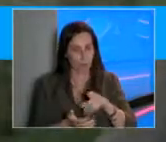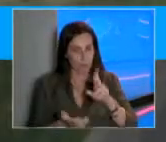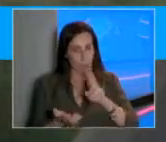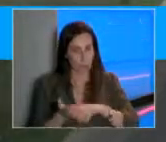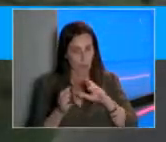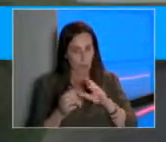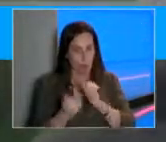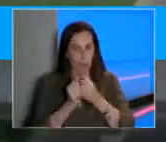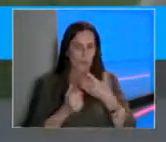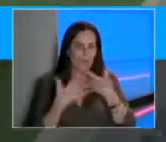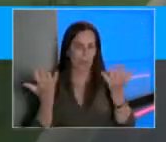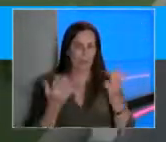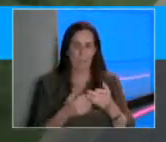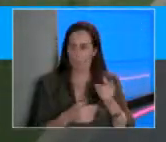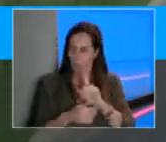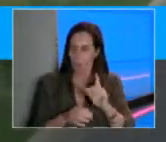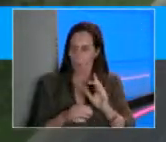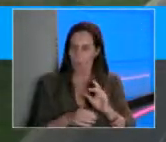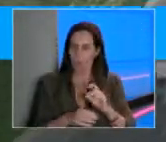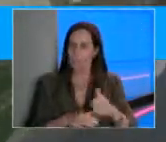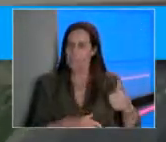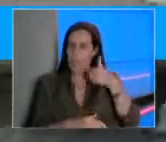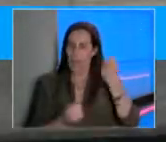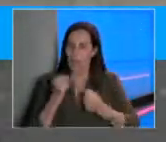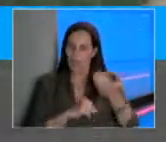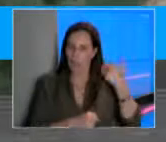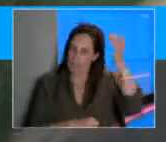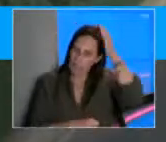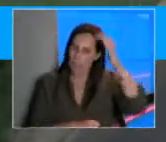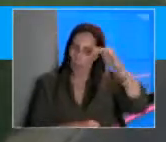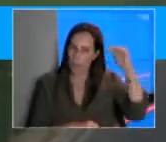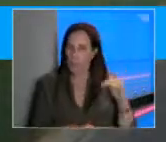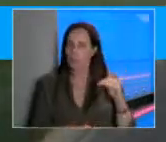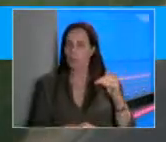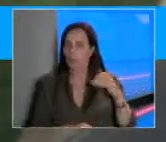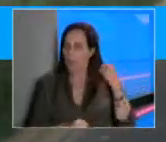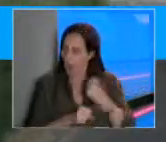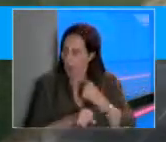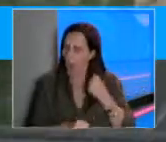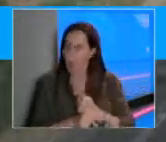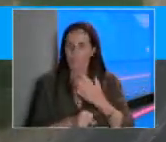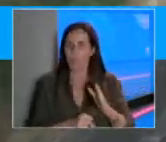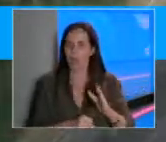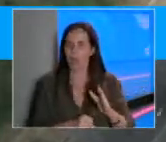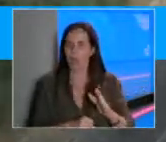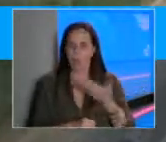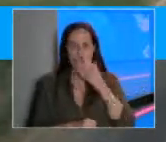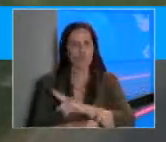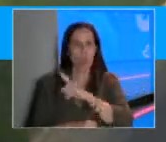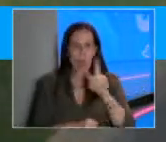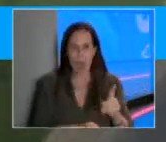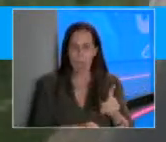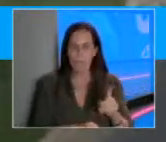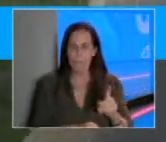אגדה באמת? זאת לא אגדה. שר התחבורה לשעבר בצלאל סמוטריץ' עשה נסיעת השקה מירושלים